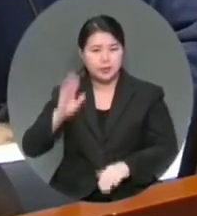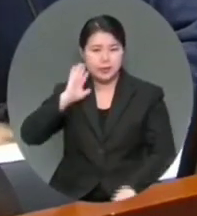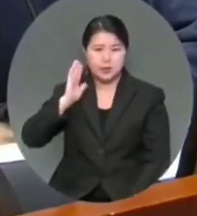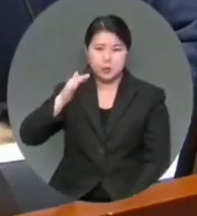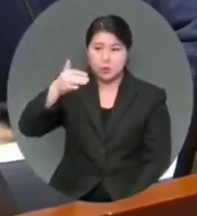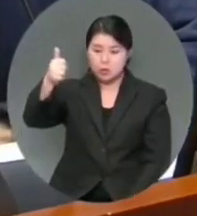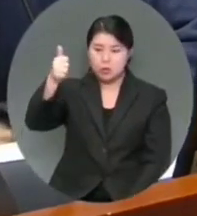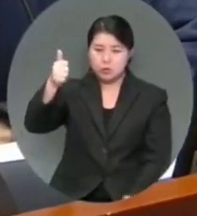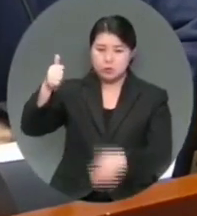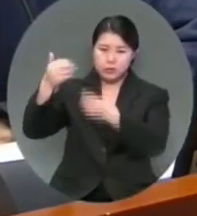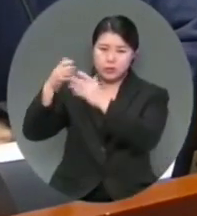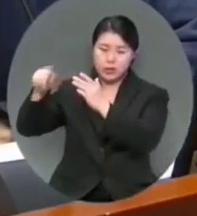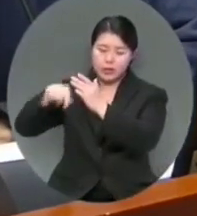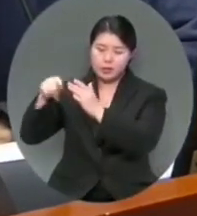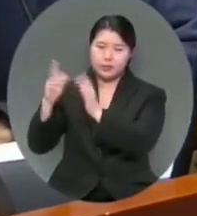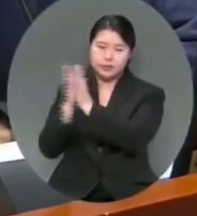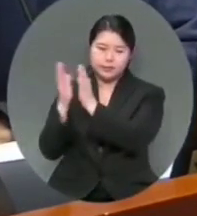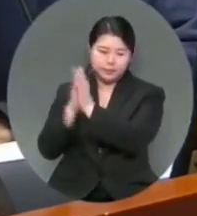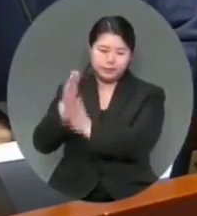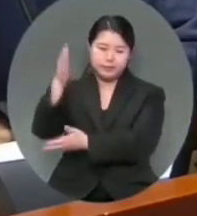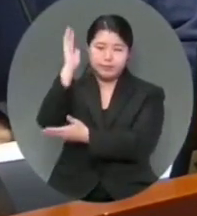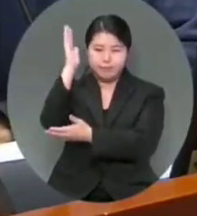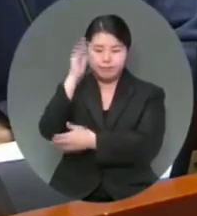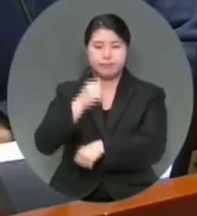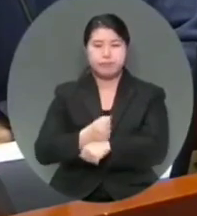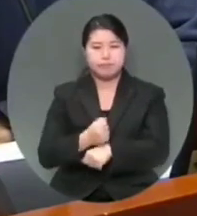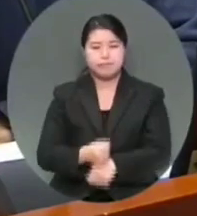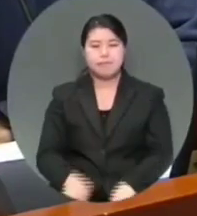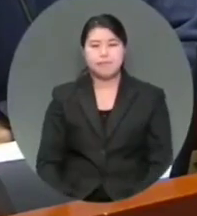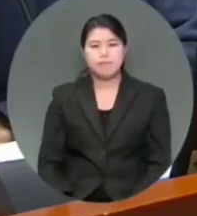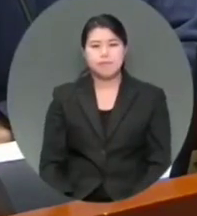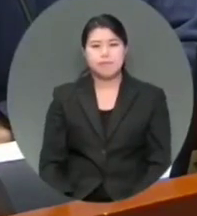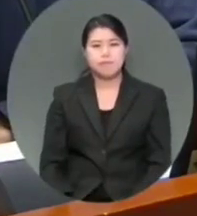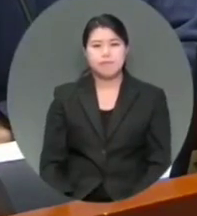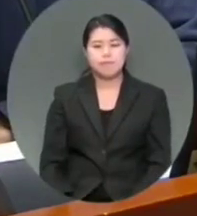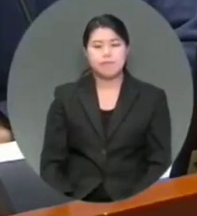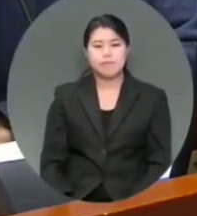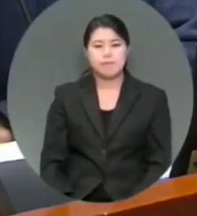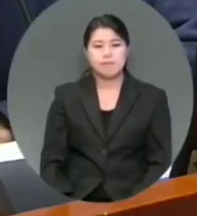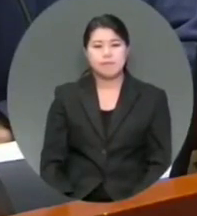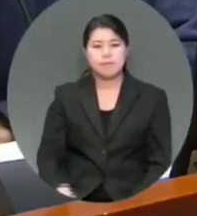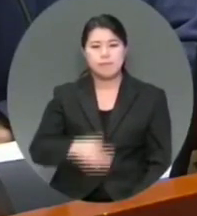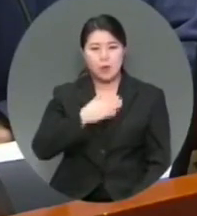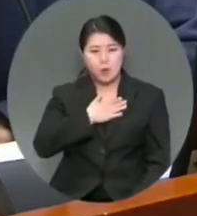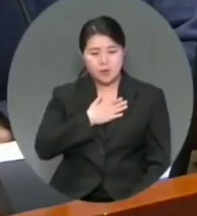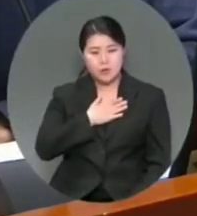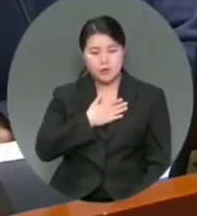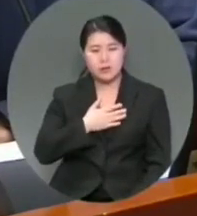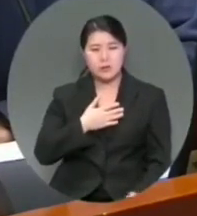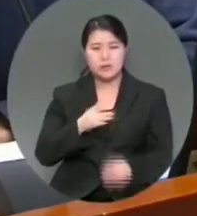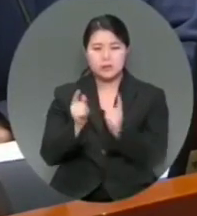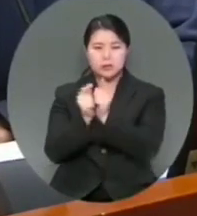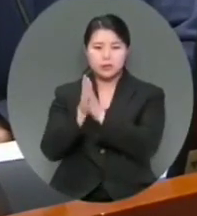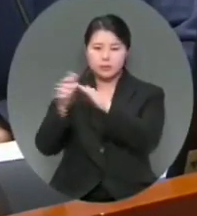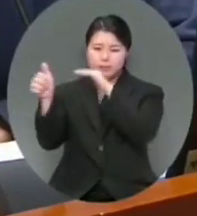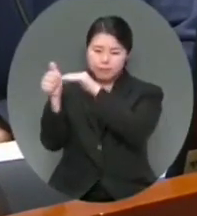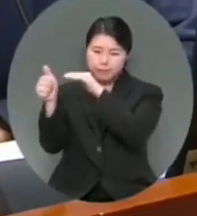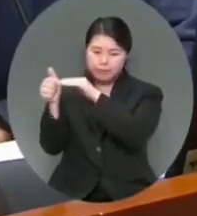메시지는 대통령실에서 전적으로 판단해서 하시는 거고 뭐 저희들이 거기에 직접 관여를